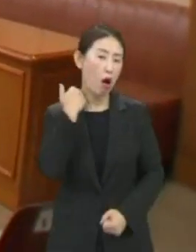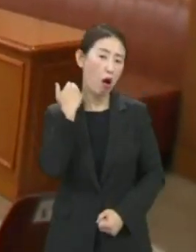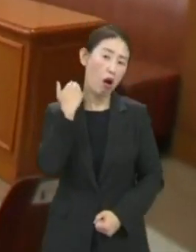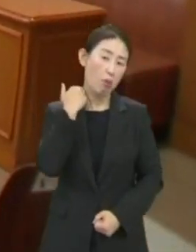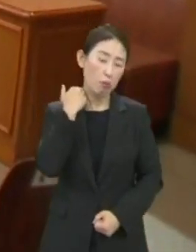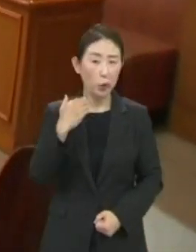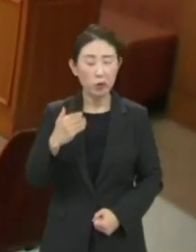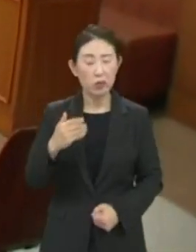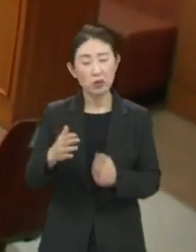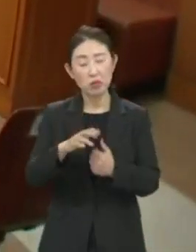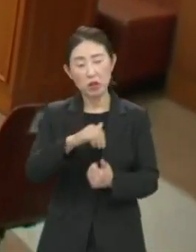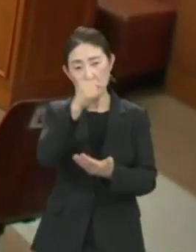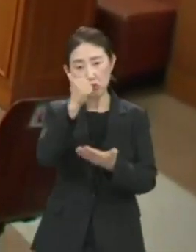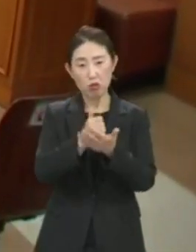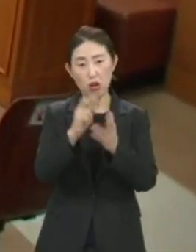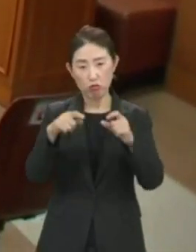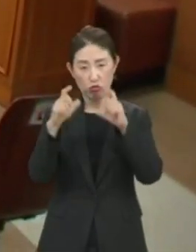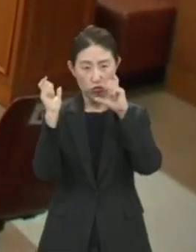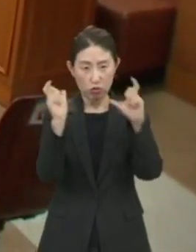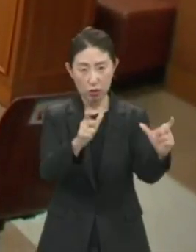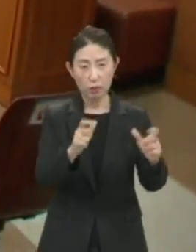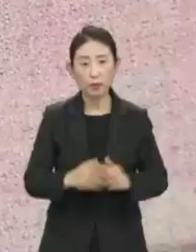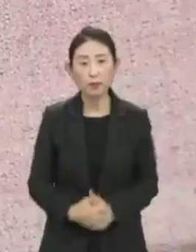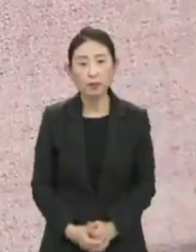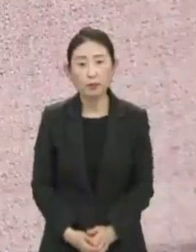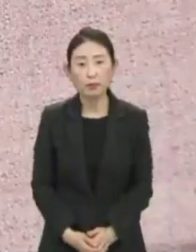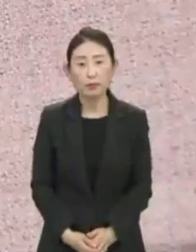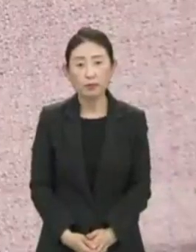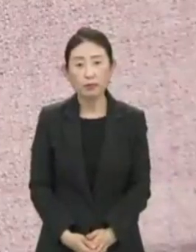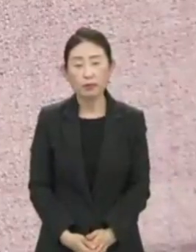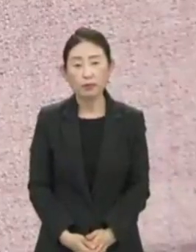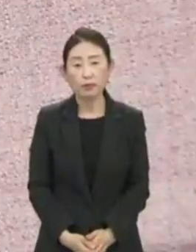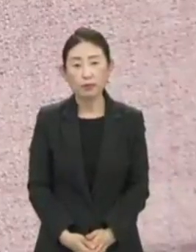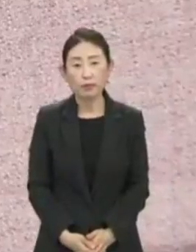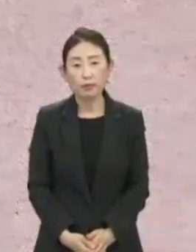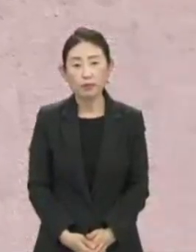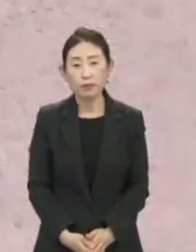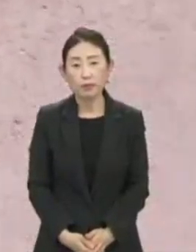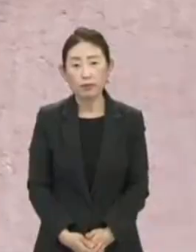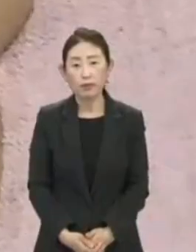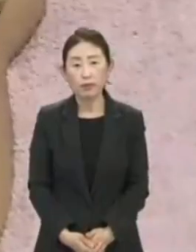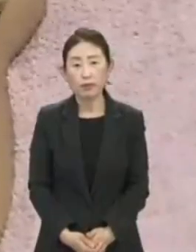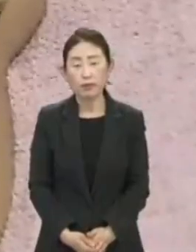다하지 않았다는 검찰 주장이 제대로 증명되지 않았다고 판시했습니다